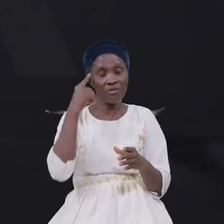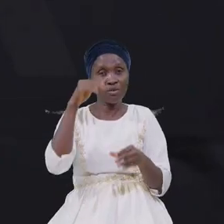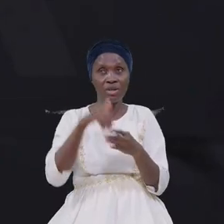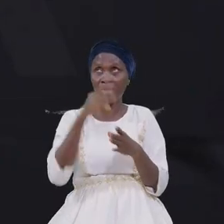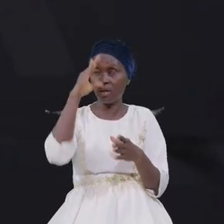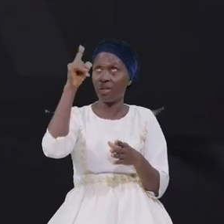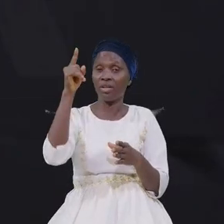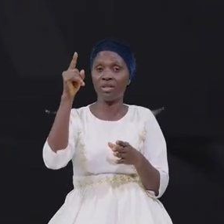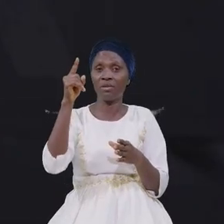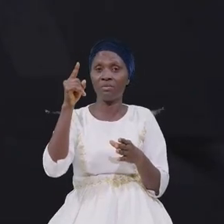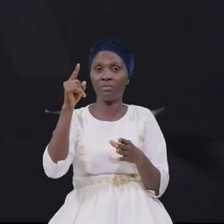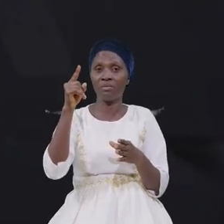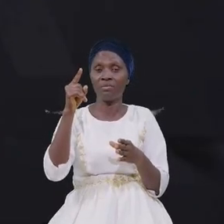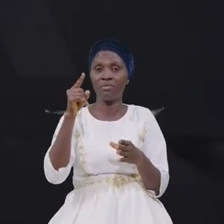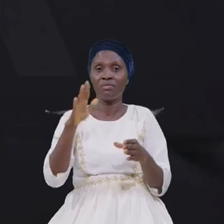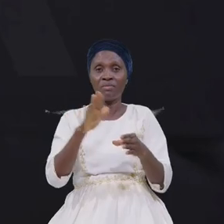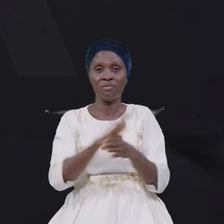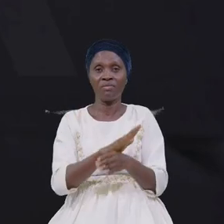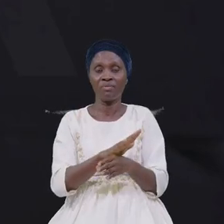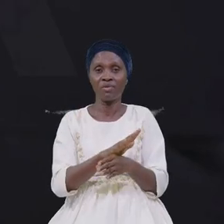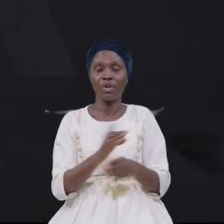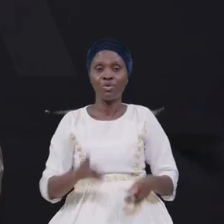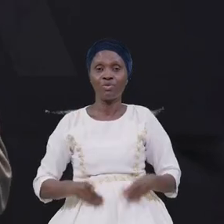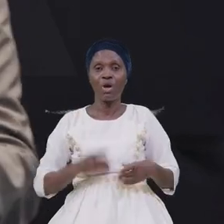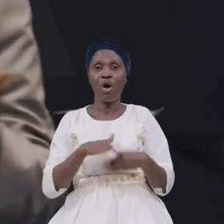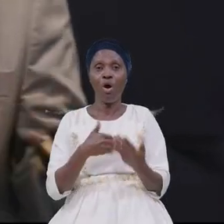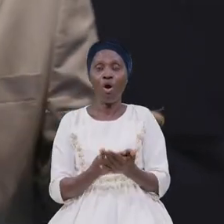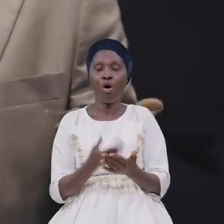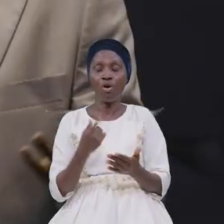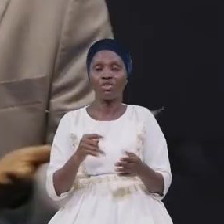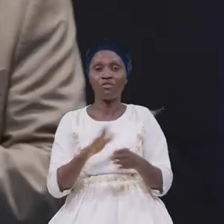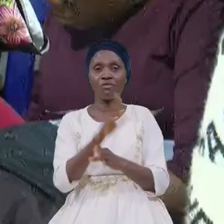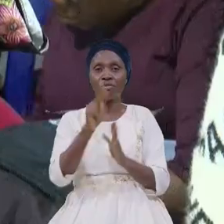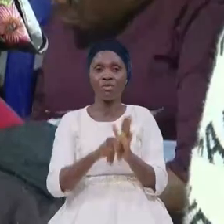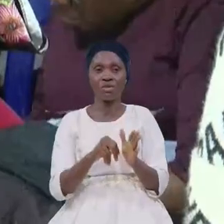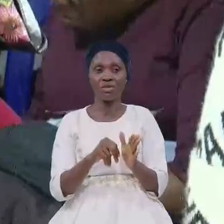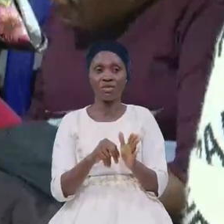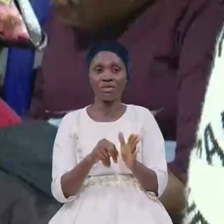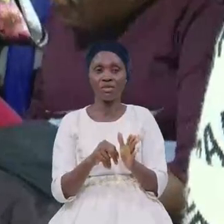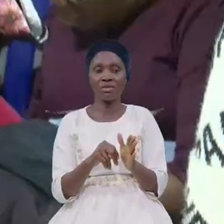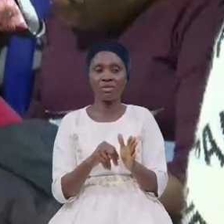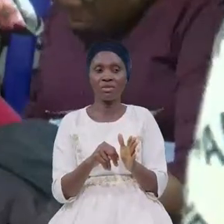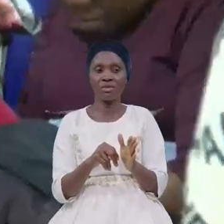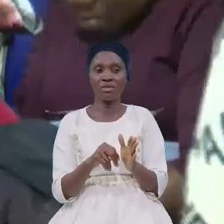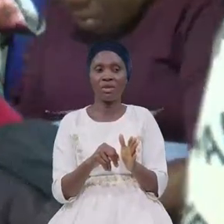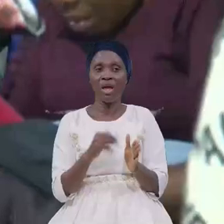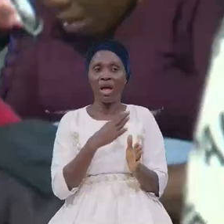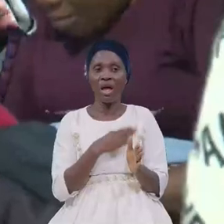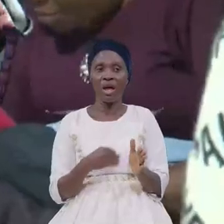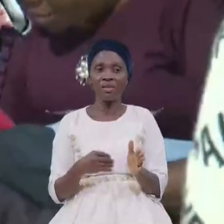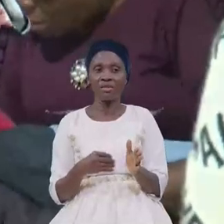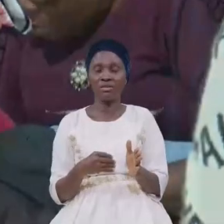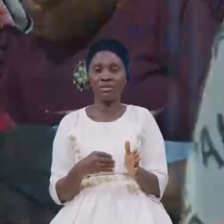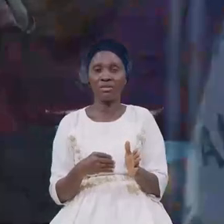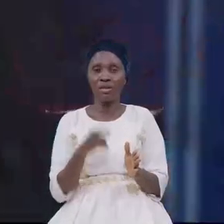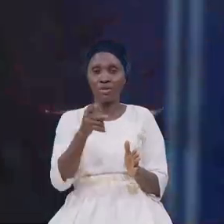corporellement toute la plénitude de la divinité. Verset 10. Vous avez tout pleinement en